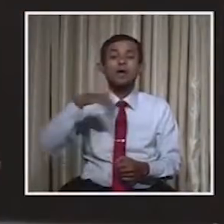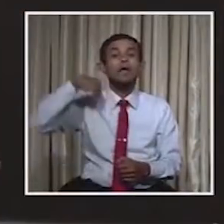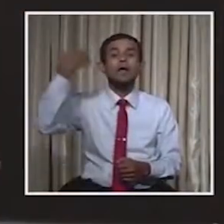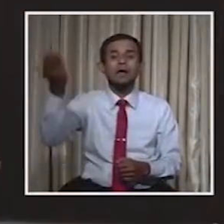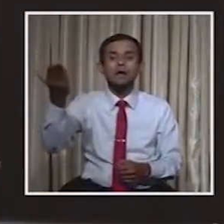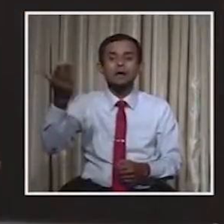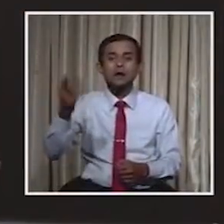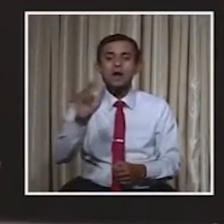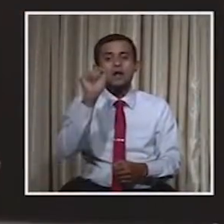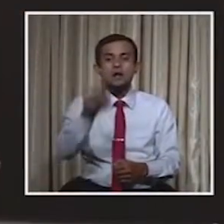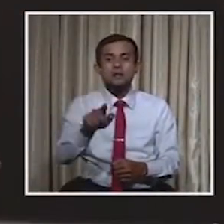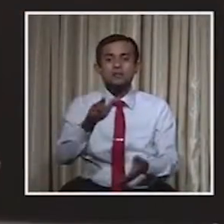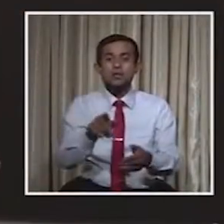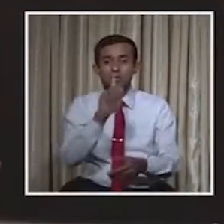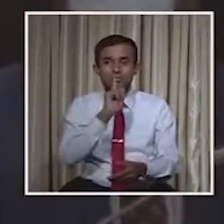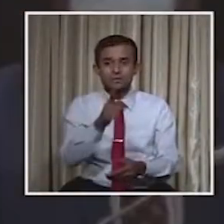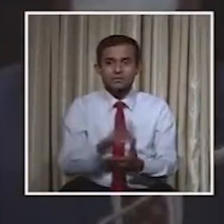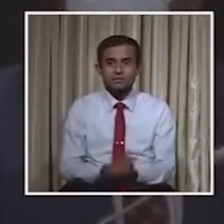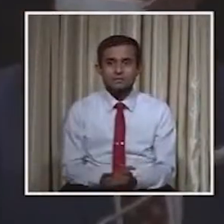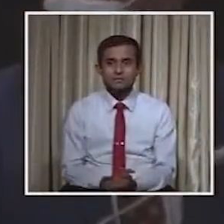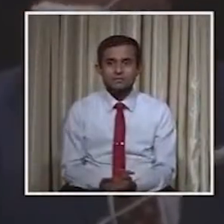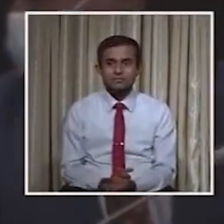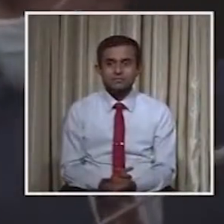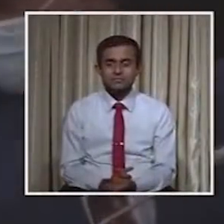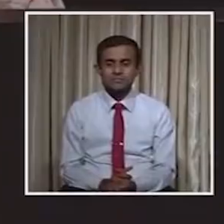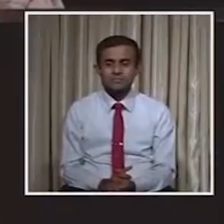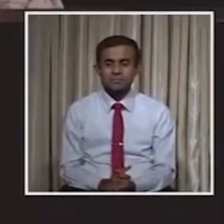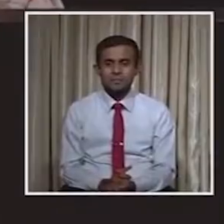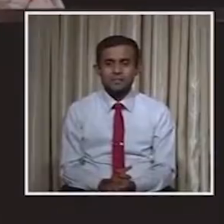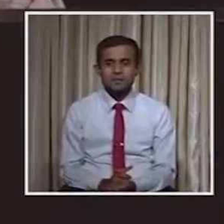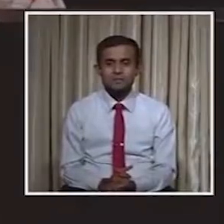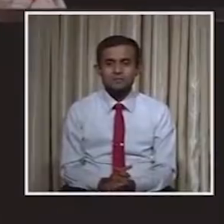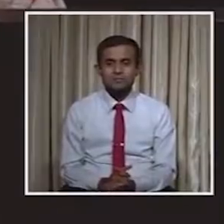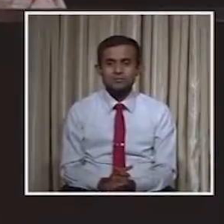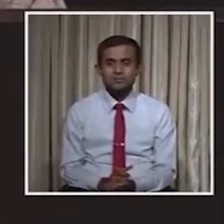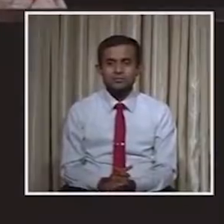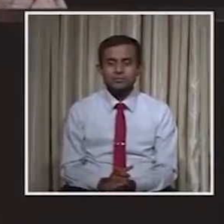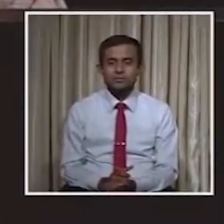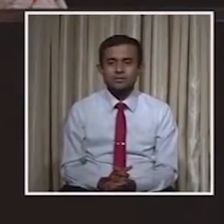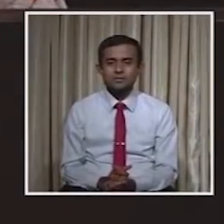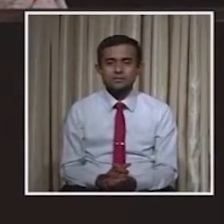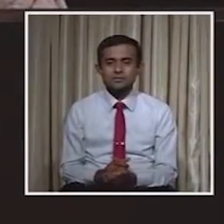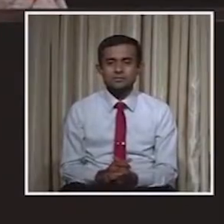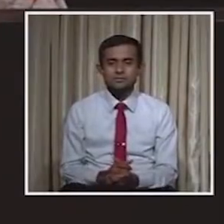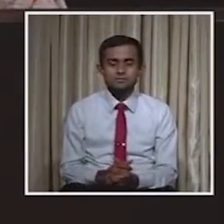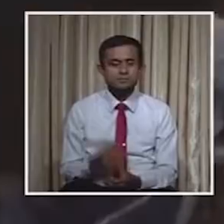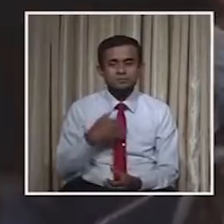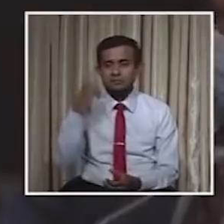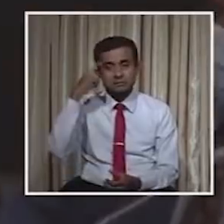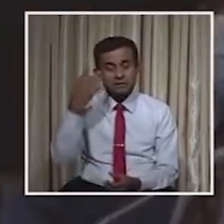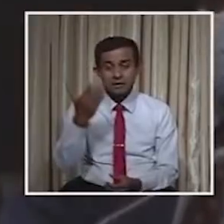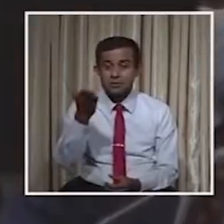சபை அமர்வுகளில் கலந்து கொள்ளாதிருக்க தீர்மானித்துள்ளதாக எதிர்க்கட்சியின் பிரதம கொரோனா நாடாளுமன்ற உறுப்பினர் லக்ஷ்மண் கிரியல தெரிவித்துள்ளார்.